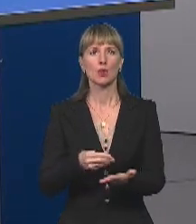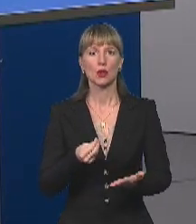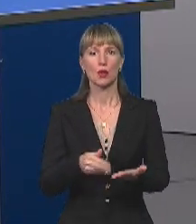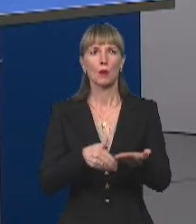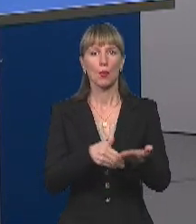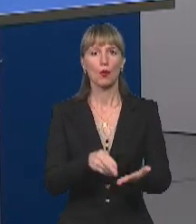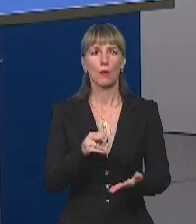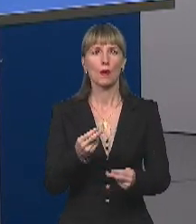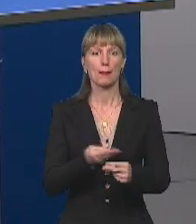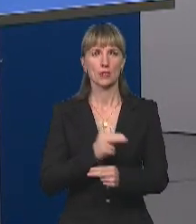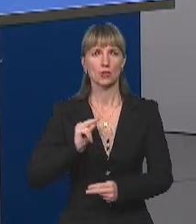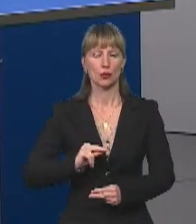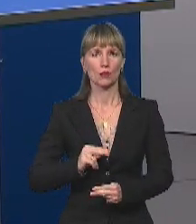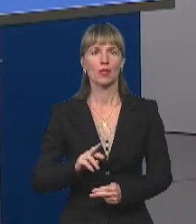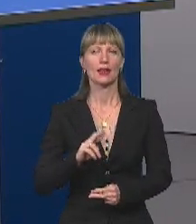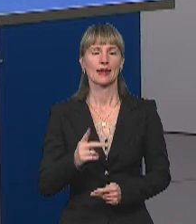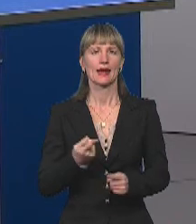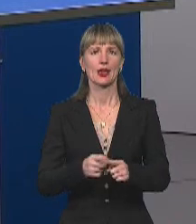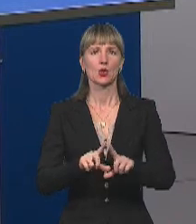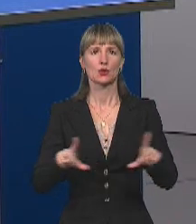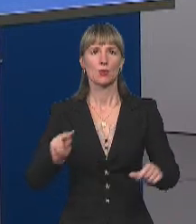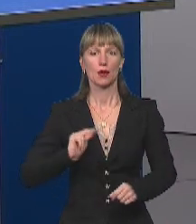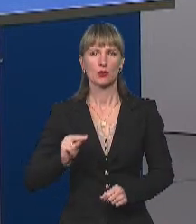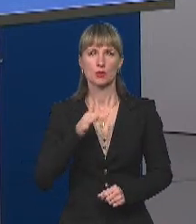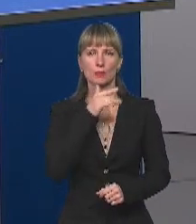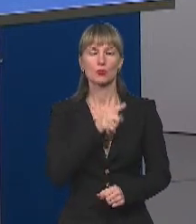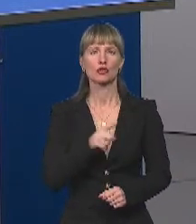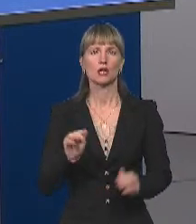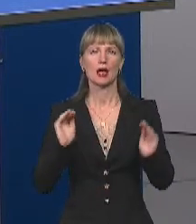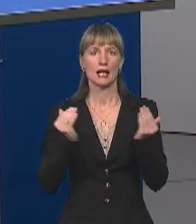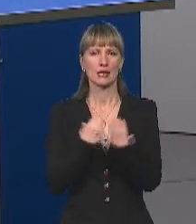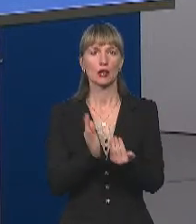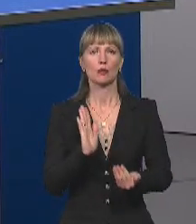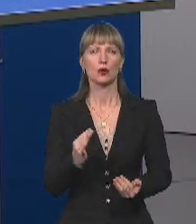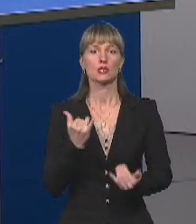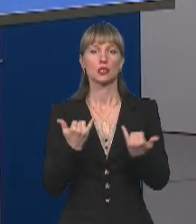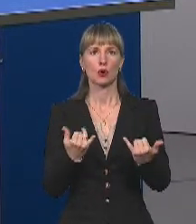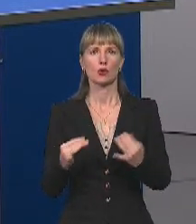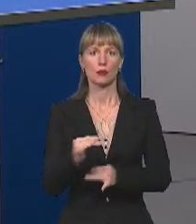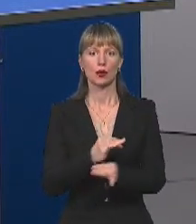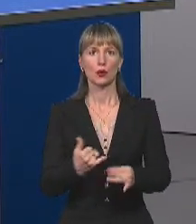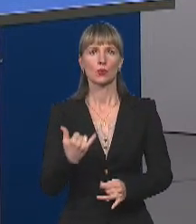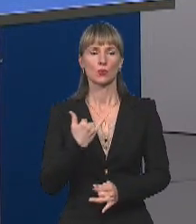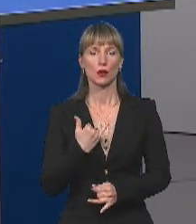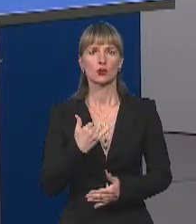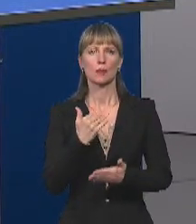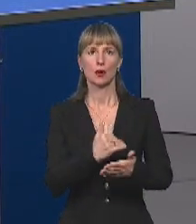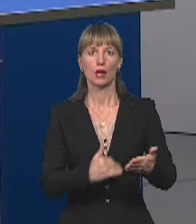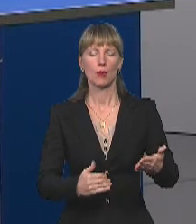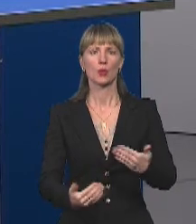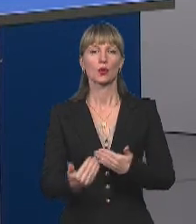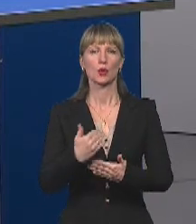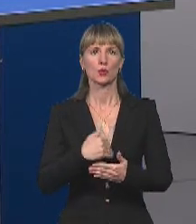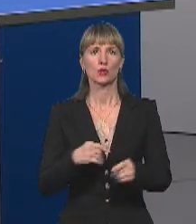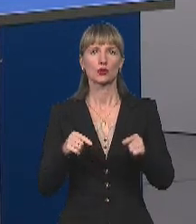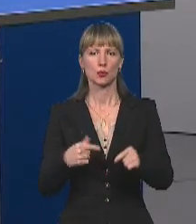по безробіттю. Тож, як ці установи працюють під час карантину, будемо сьогодні говорити у нашій програмі. До